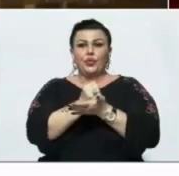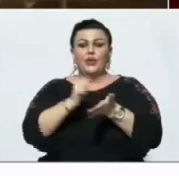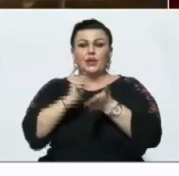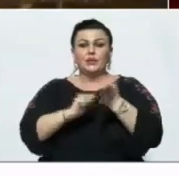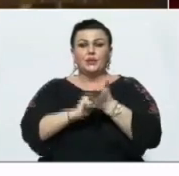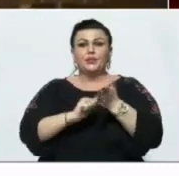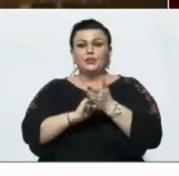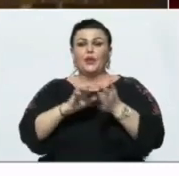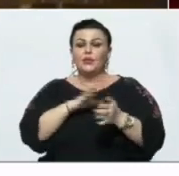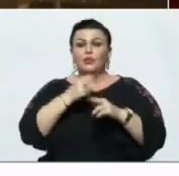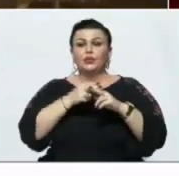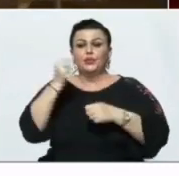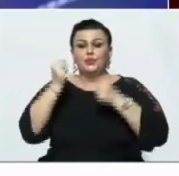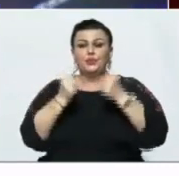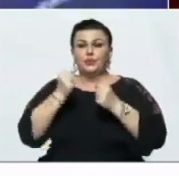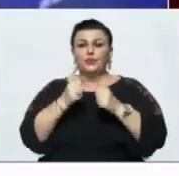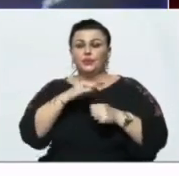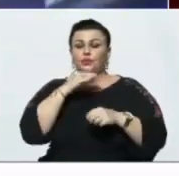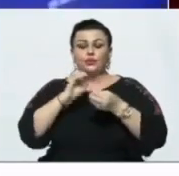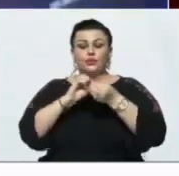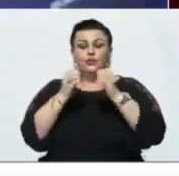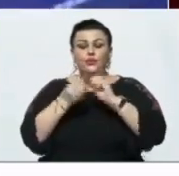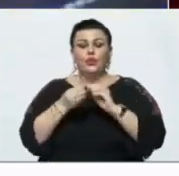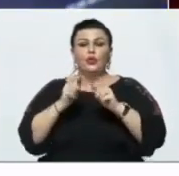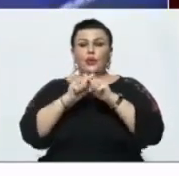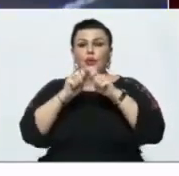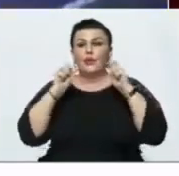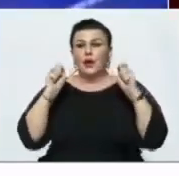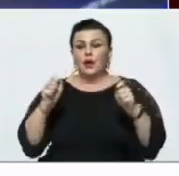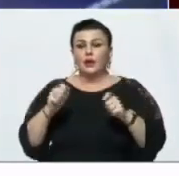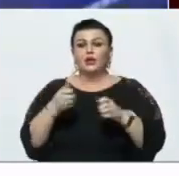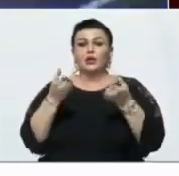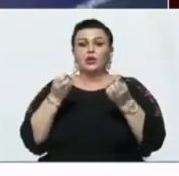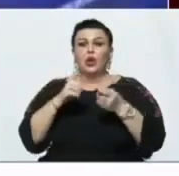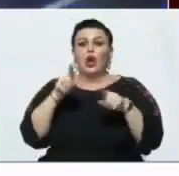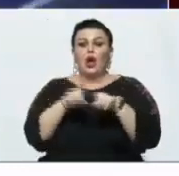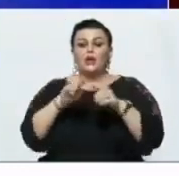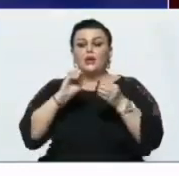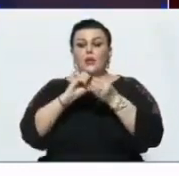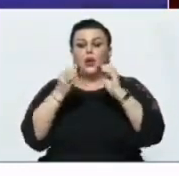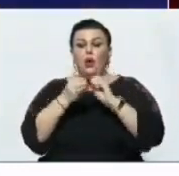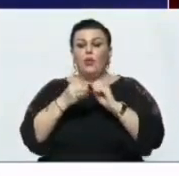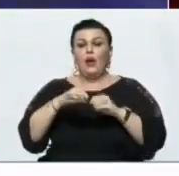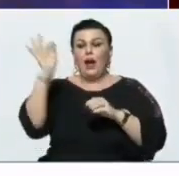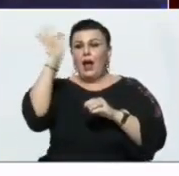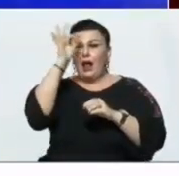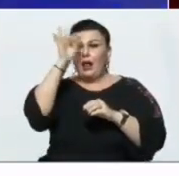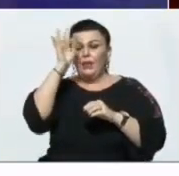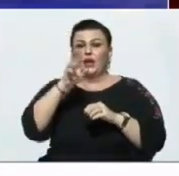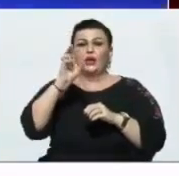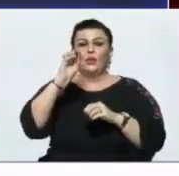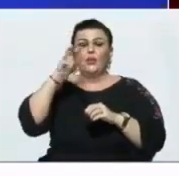səbəb oldu. Bu da sürücülər üçün çox böyük problemlər yaratdı. Həmçinin eyni problem Almanya və Belçikada da yarandı.